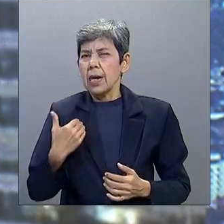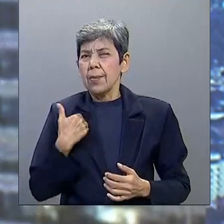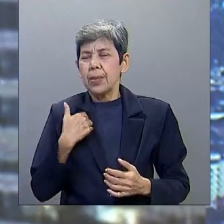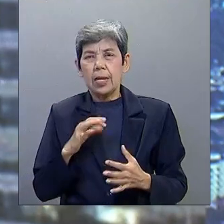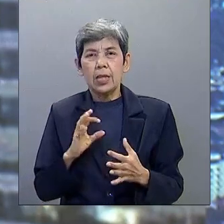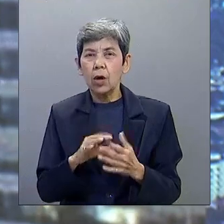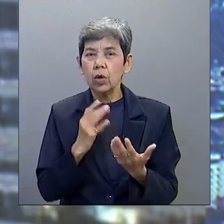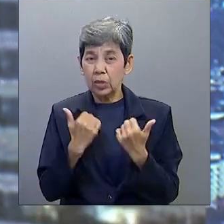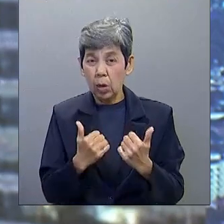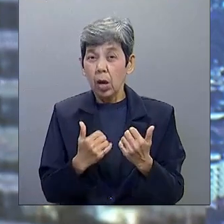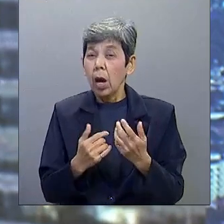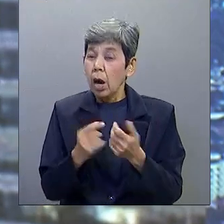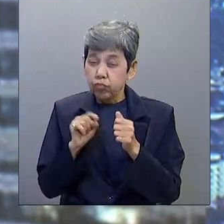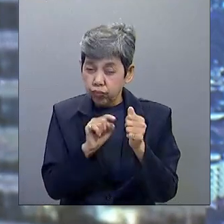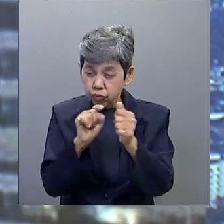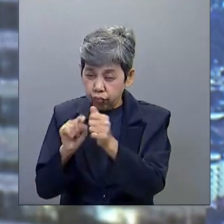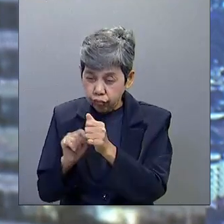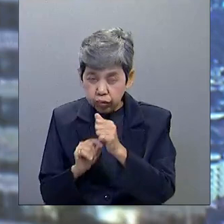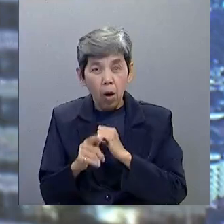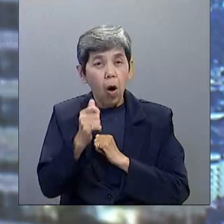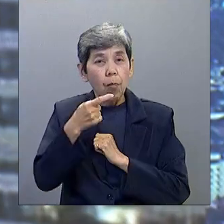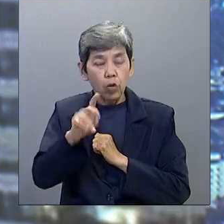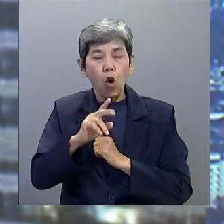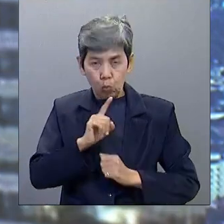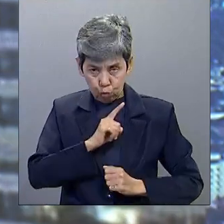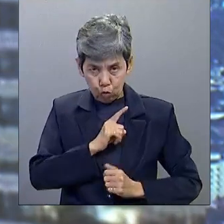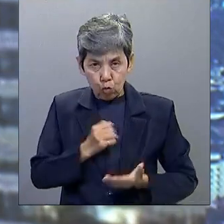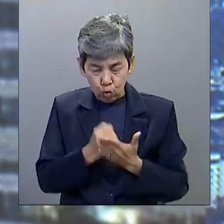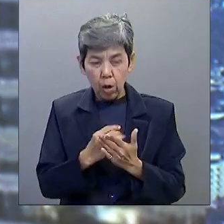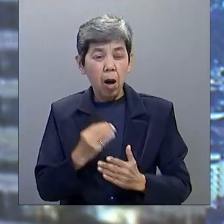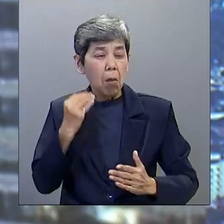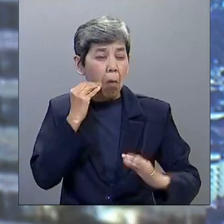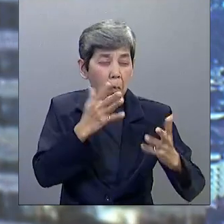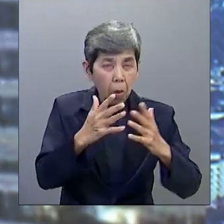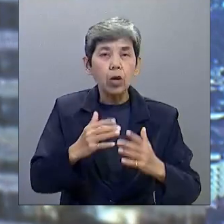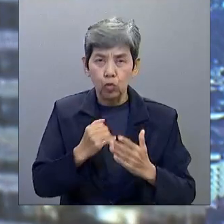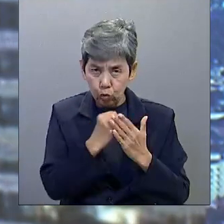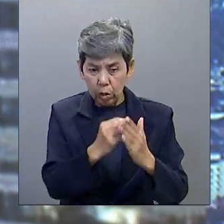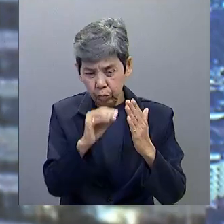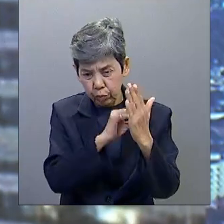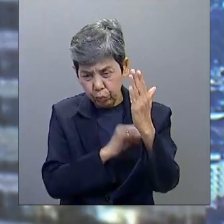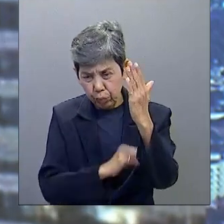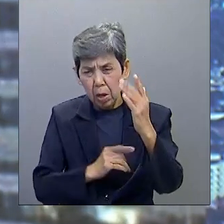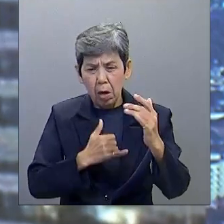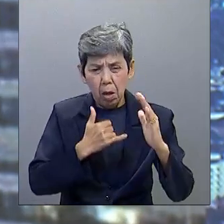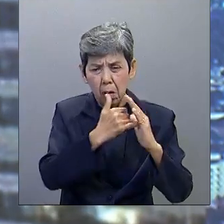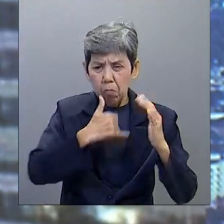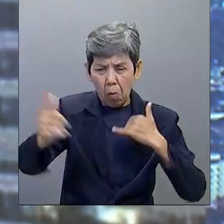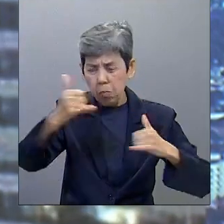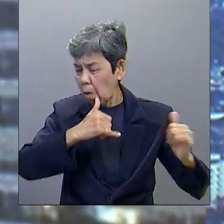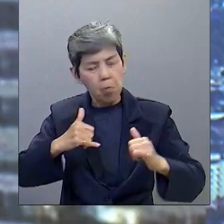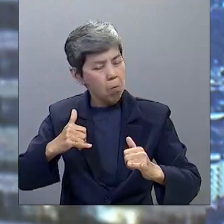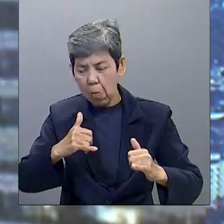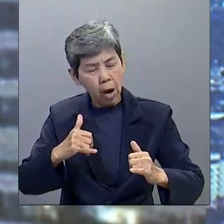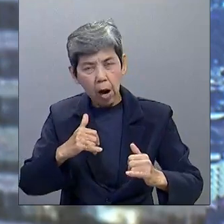องถิ่นผลักดันให้ท้องถิ่นแต่ละจังหวัดเข้ามาดูแลคนไร้ที่พึ่งในจังหวัดตัวเองเพื่อลดการกระจายออกมาข้างนอกในเมือง